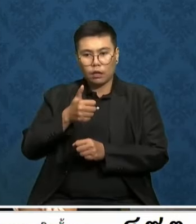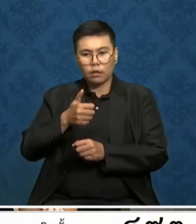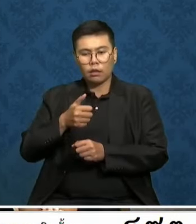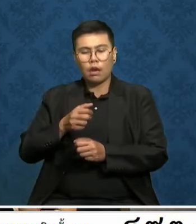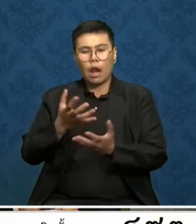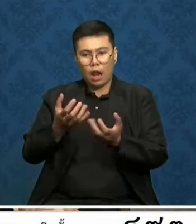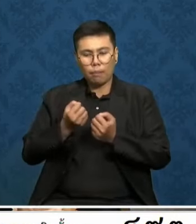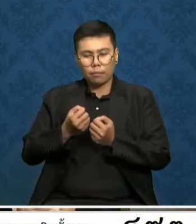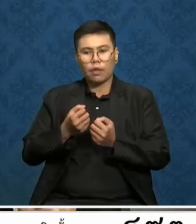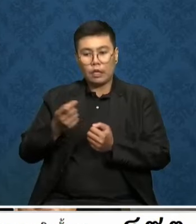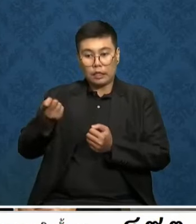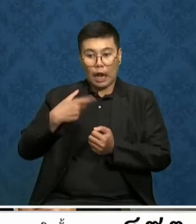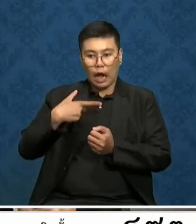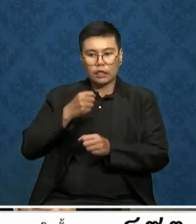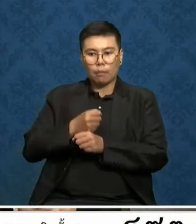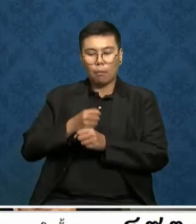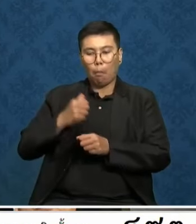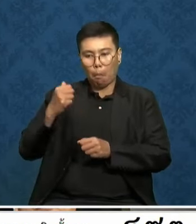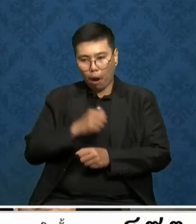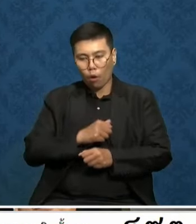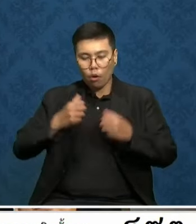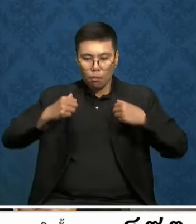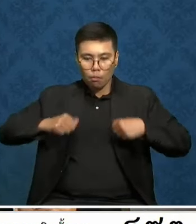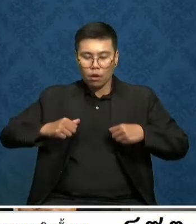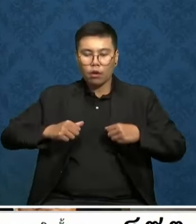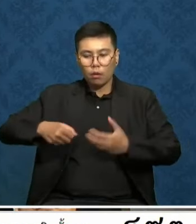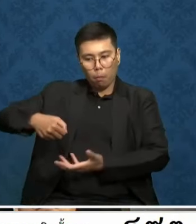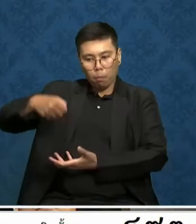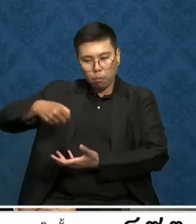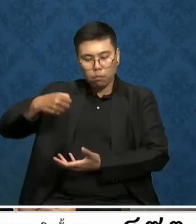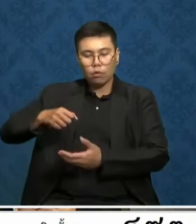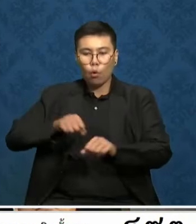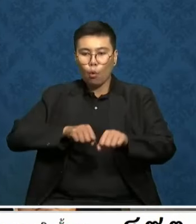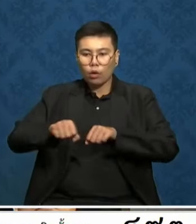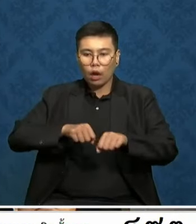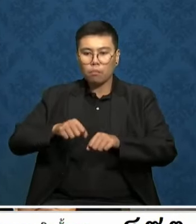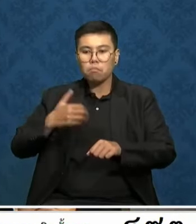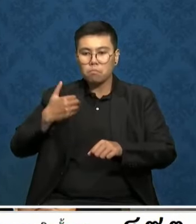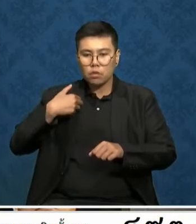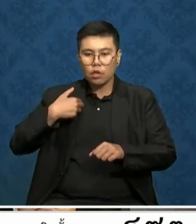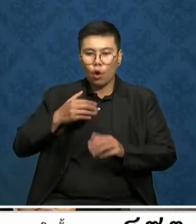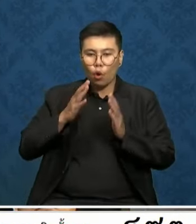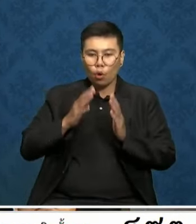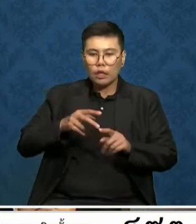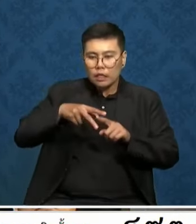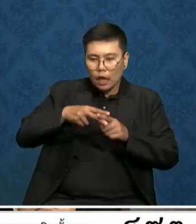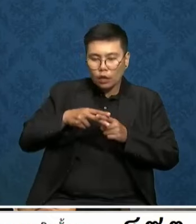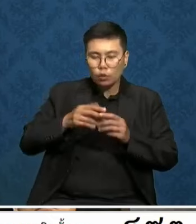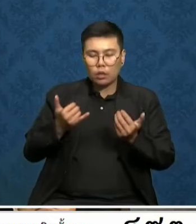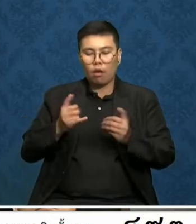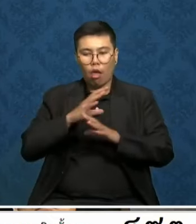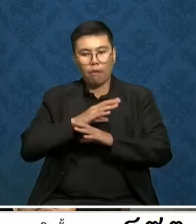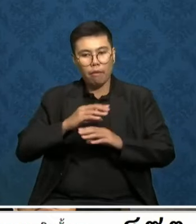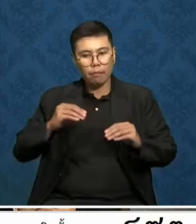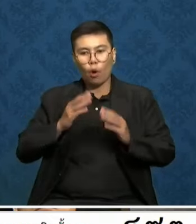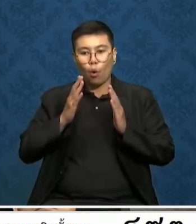ได้แล้วก็จ้างงานคนแถวนั้นครับหรือคนจากที่อื่นที่มาทำงานเป็นช่างฝีมืออยู่ตรงนั้นครับไม่เหมือนตอนนี้ที่เงียบเหงาครับ